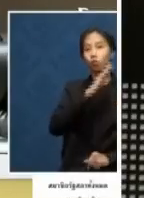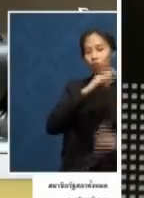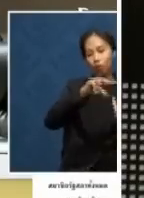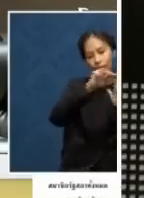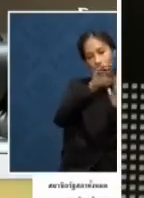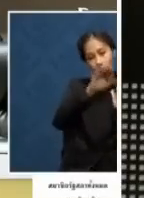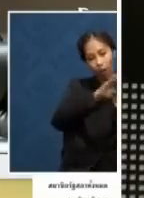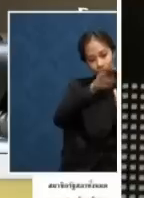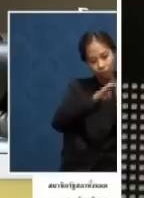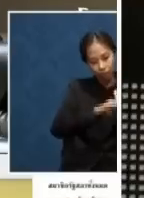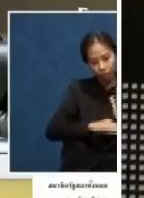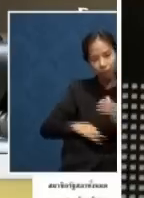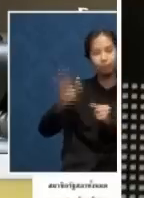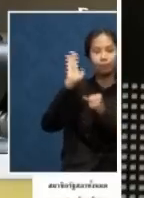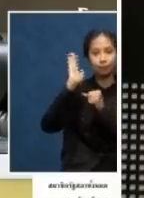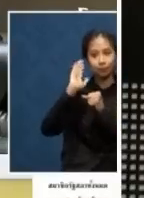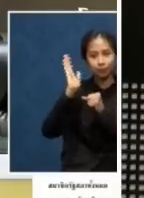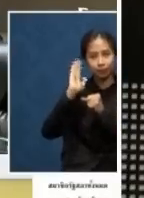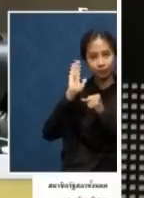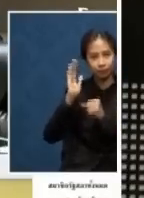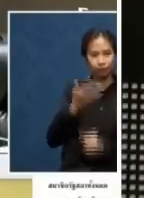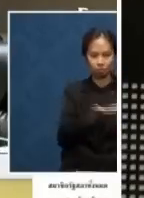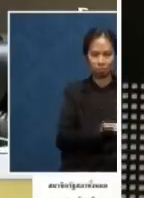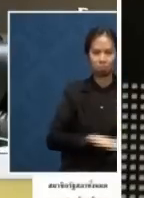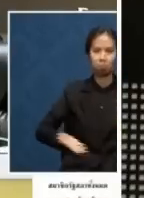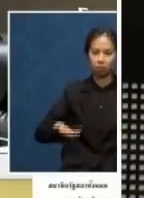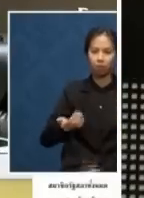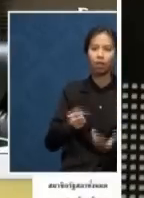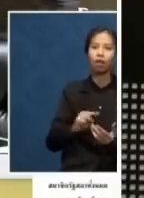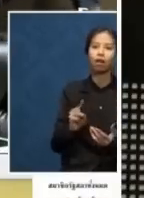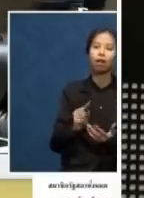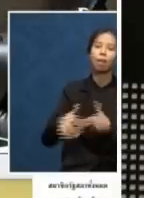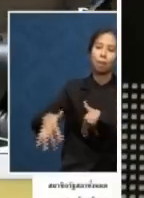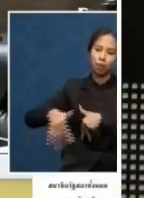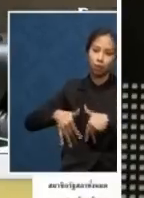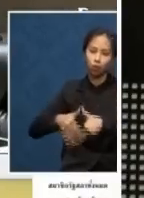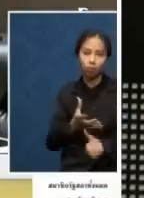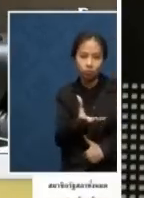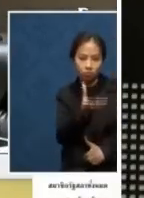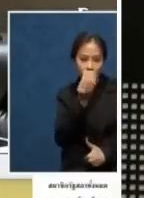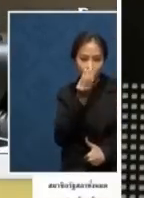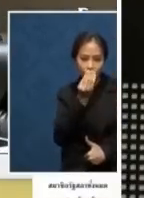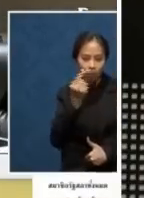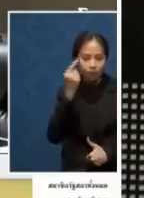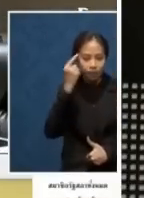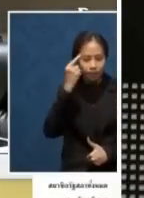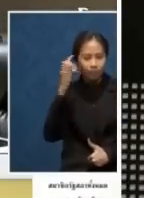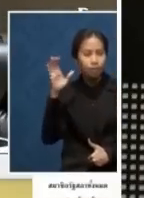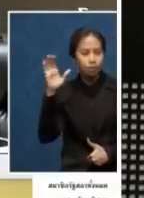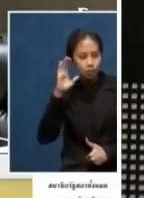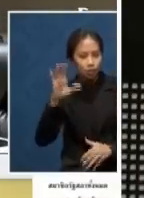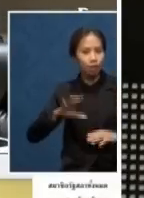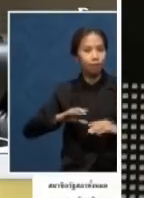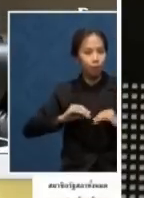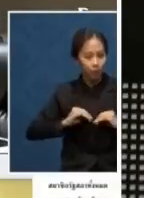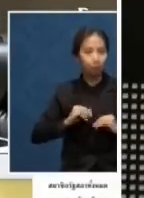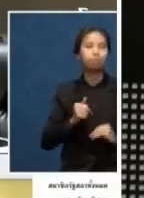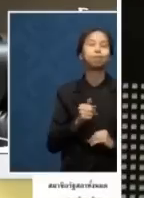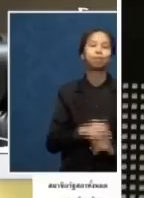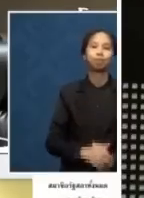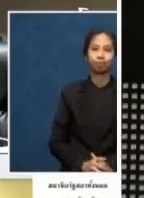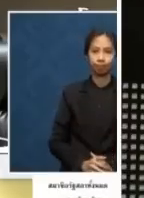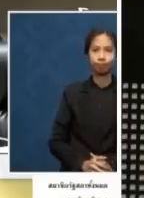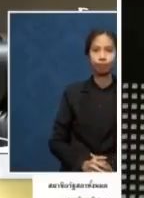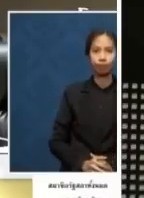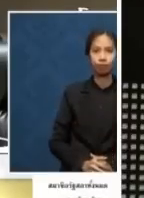เหลื่อมล้ำทุกครัวเรือนมีรายได้ไม่น้อยกว่า 200,000 บาทแต่นโยบายเขียนบอกทุกครัวเรือนมีรายได้เพิ่มขึ้นไม่ได้บอกตัวเลขว่าไม่